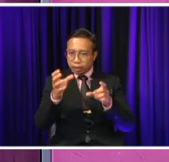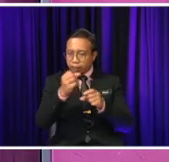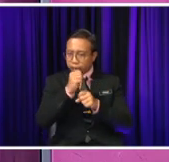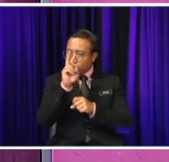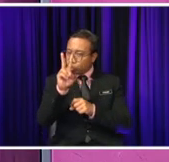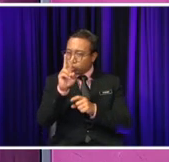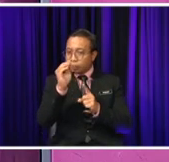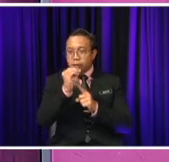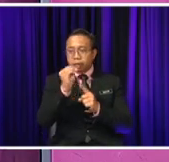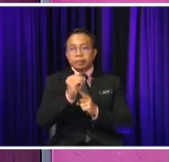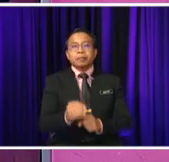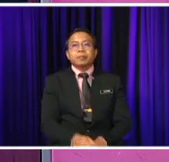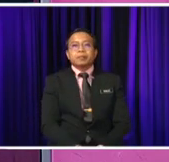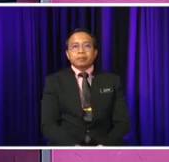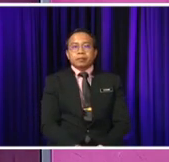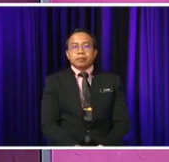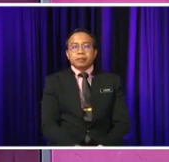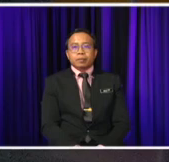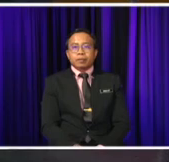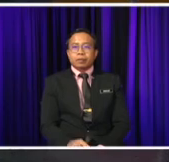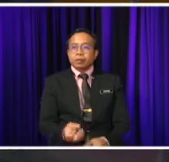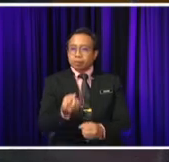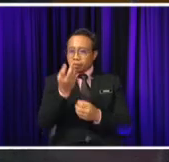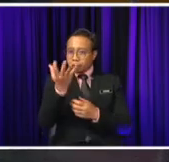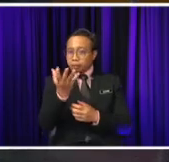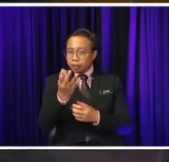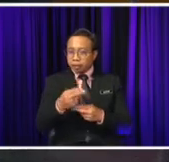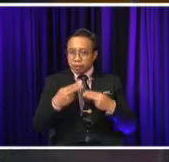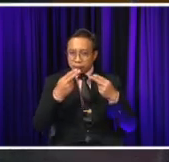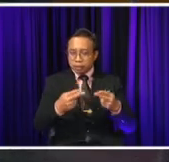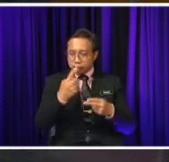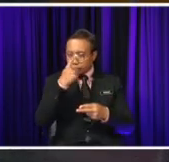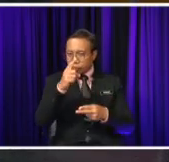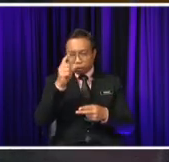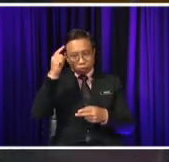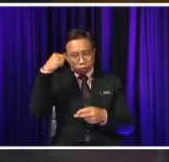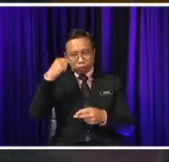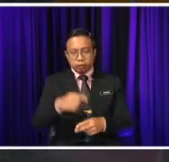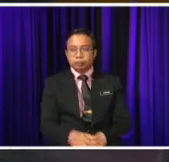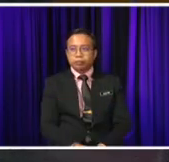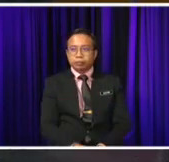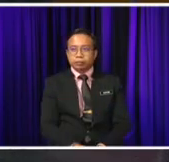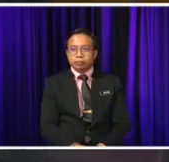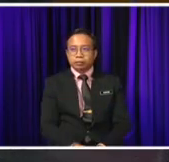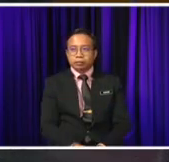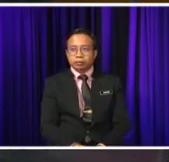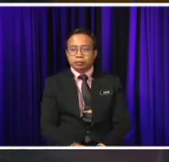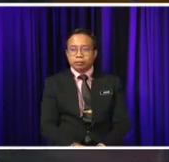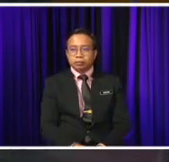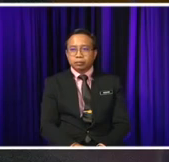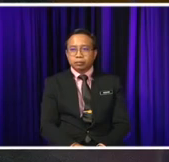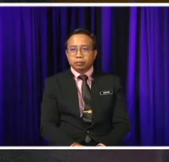markas berapa ganjaran untuk sayur saya ganjaran untuk lumayan ini daripada empat markah ke sini